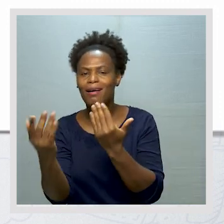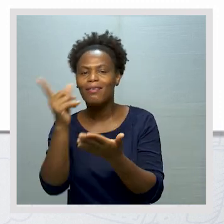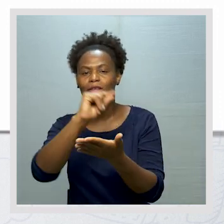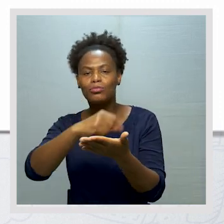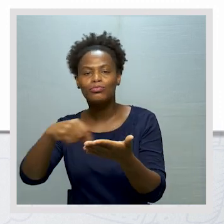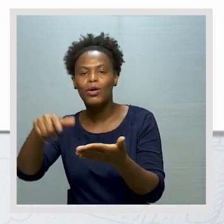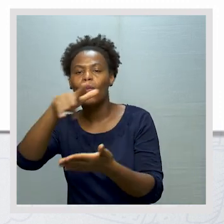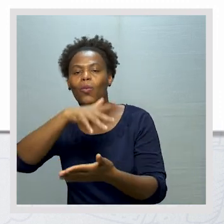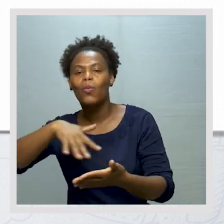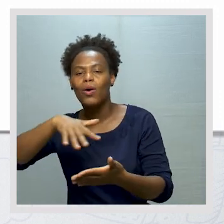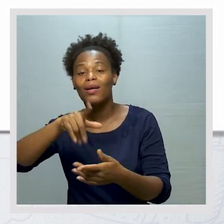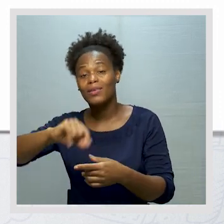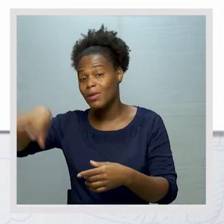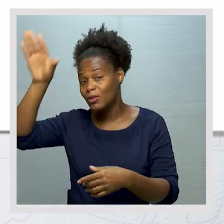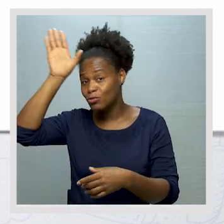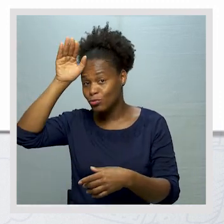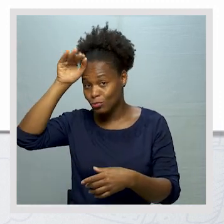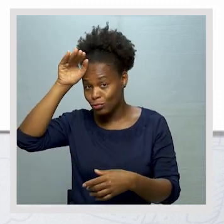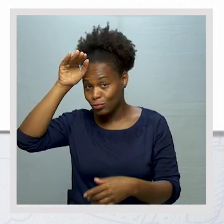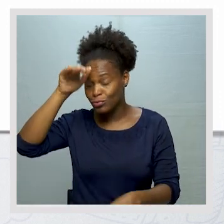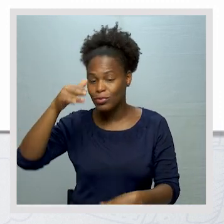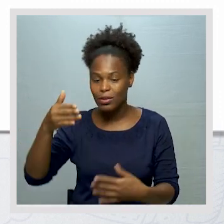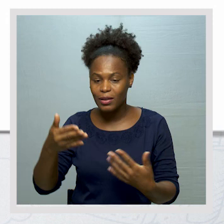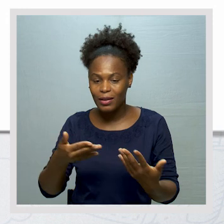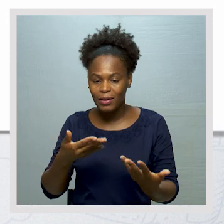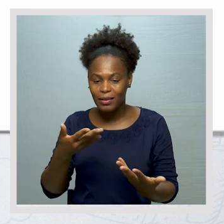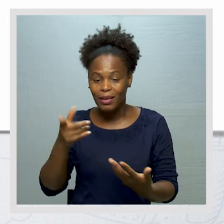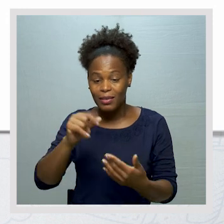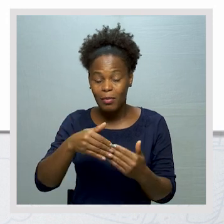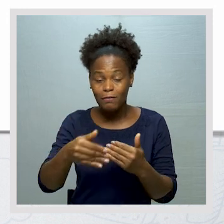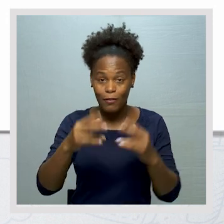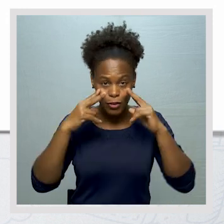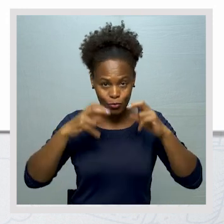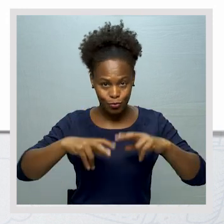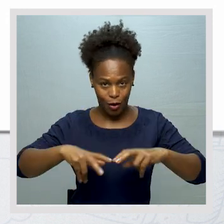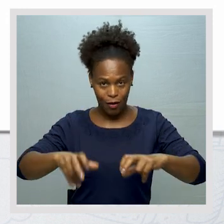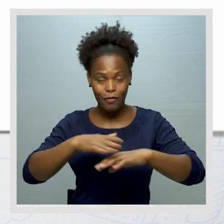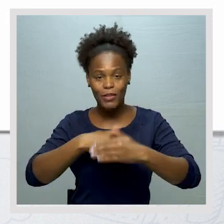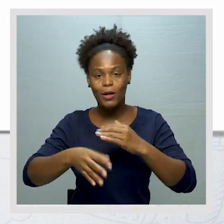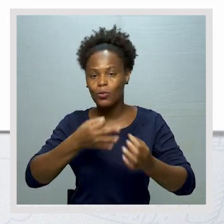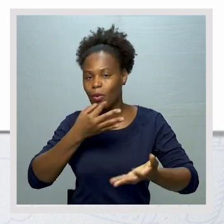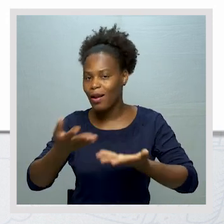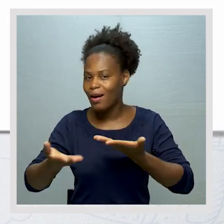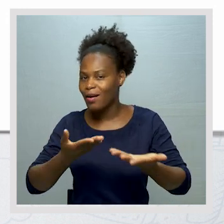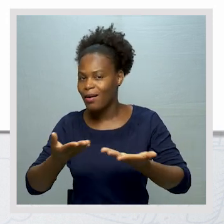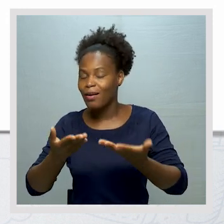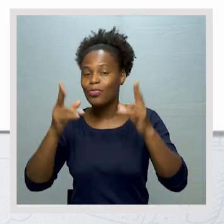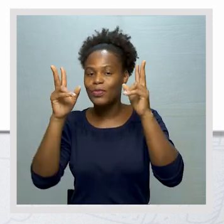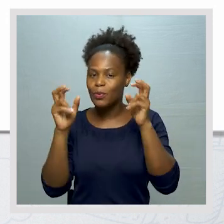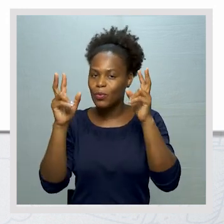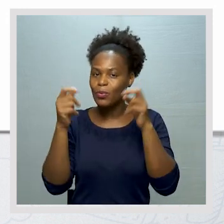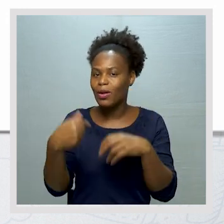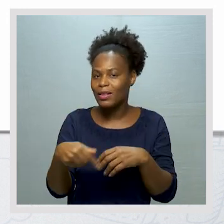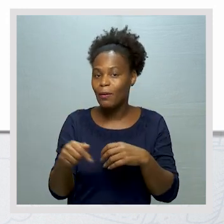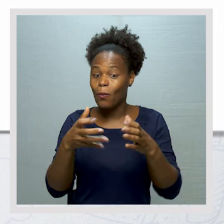d'élus des animaux. On a fait l'exploitation du dialogue intitulé «